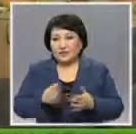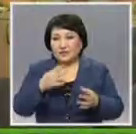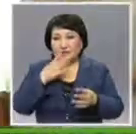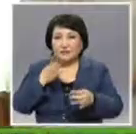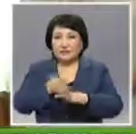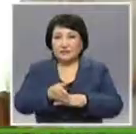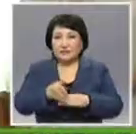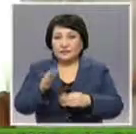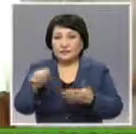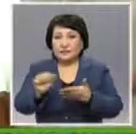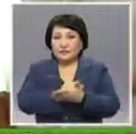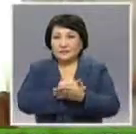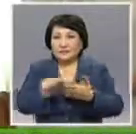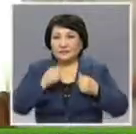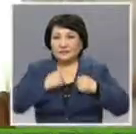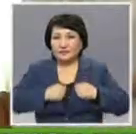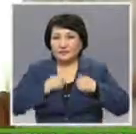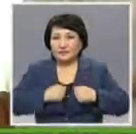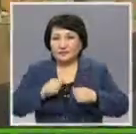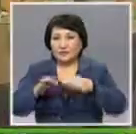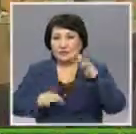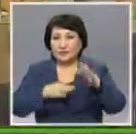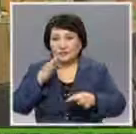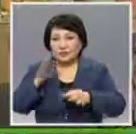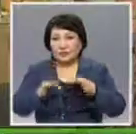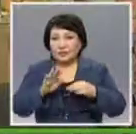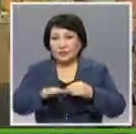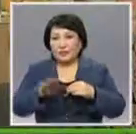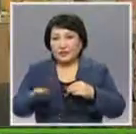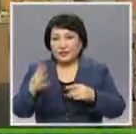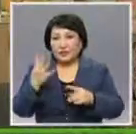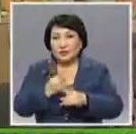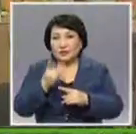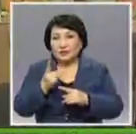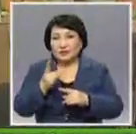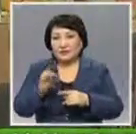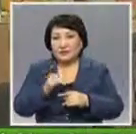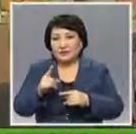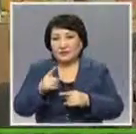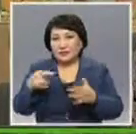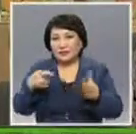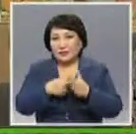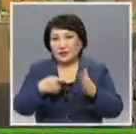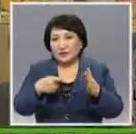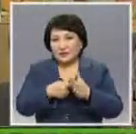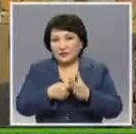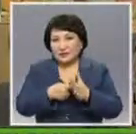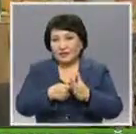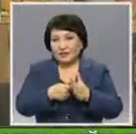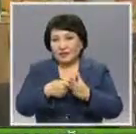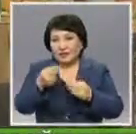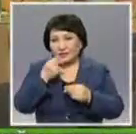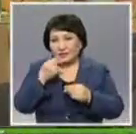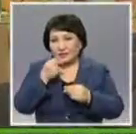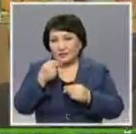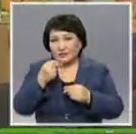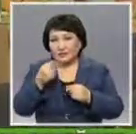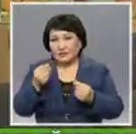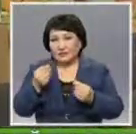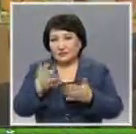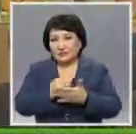жуындырады. Күнделікті кәдімгі балабақшаларда балдар 4 мезгіл тамақ ішсе, бұл бақшада